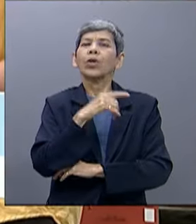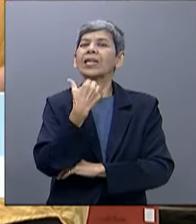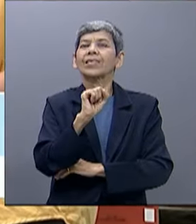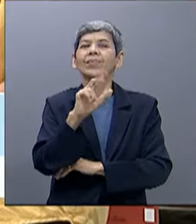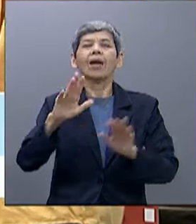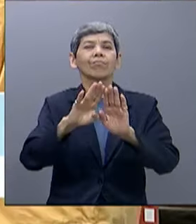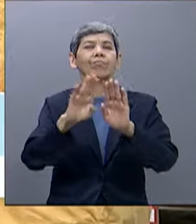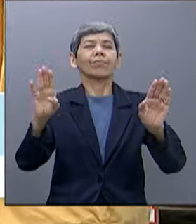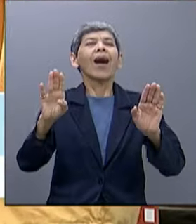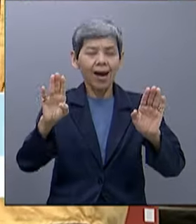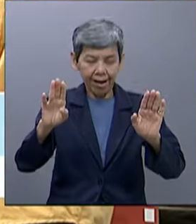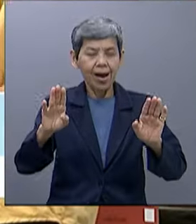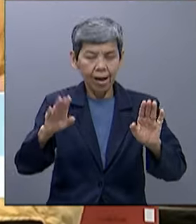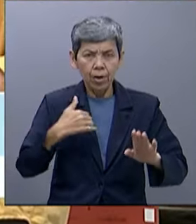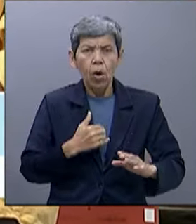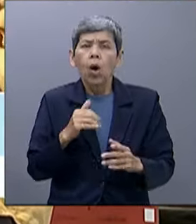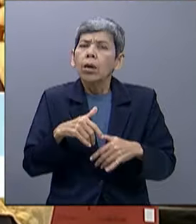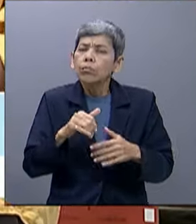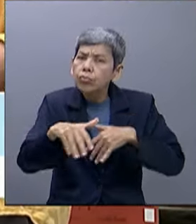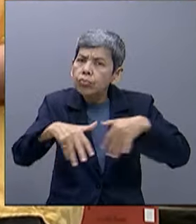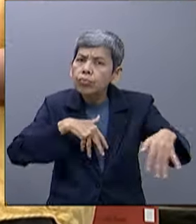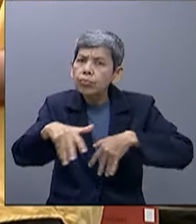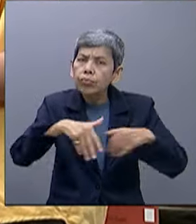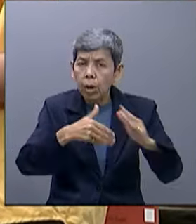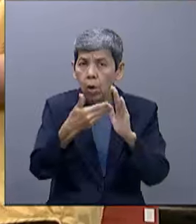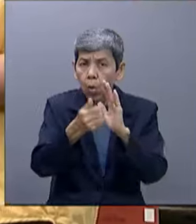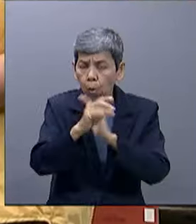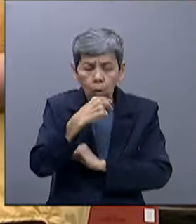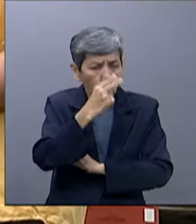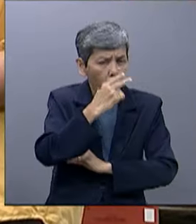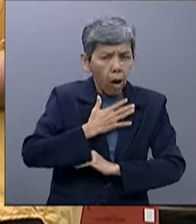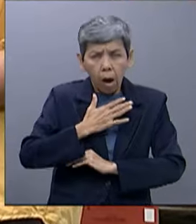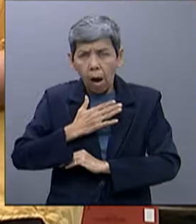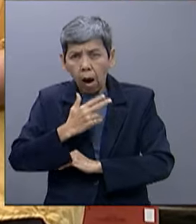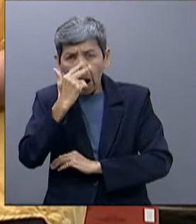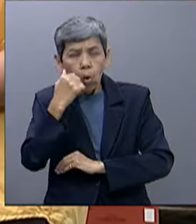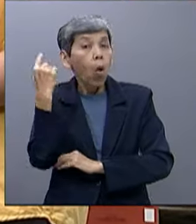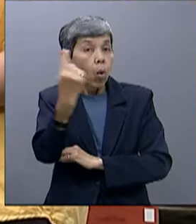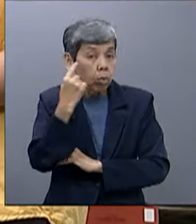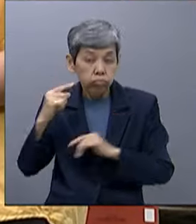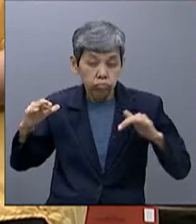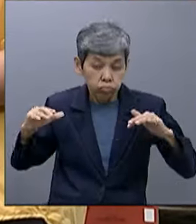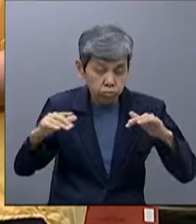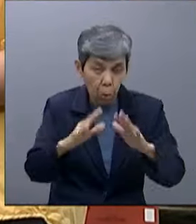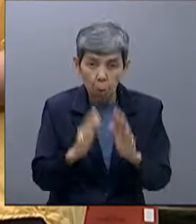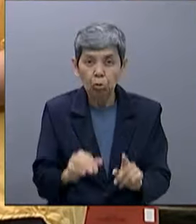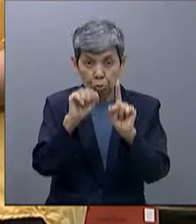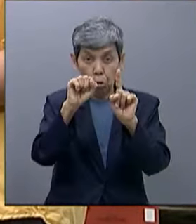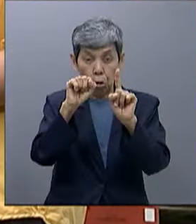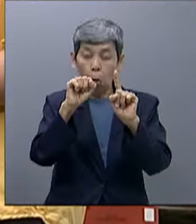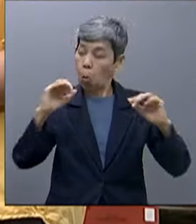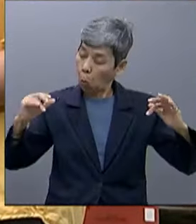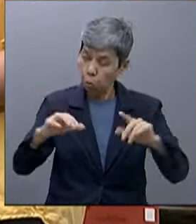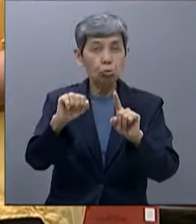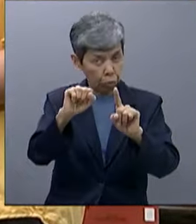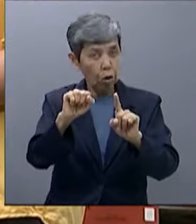คมที่ผ่านมาก็ได้รับความสนใจจากพี่น้องชาวจังหวัดอุบลราชธานีและพี่น้องนักท่องเที่ยวแสนกว่าคนครับคืนแรก โอ้โหคน